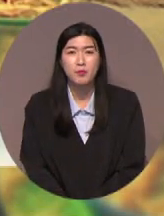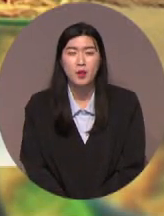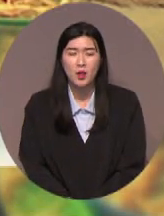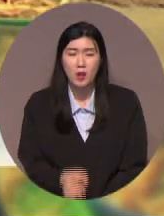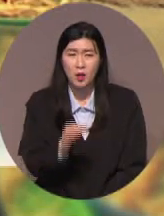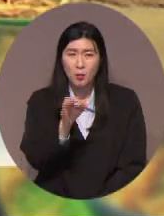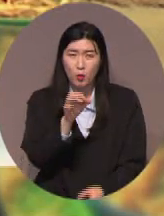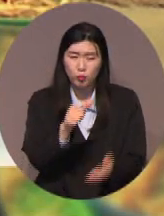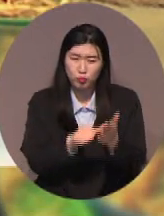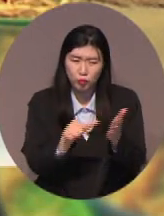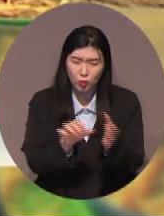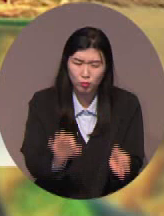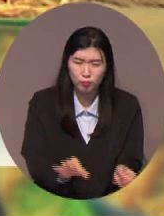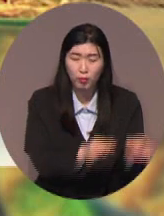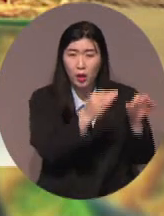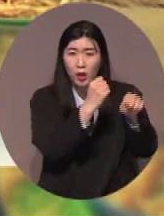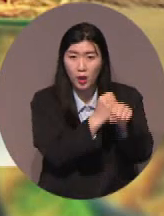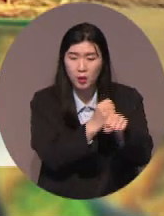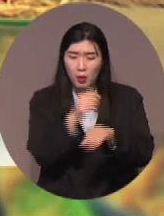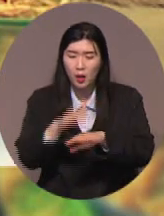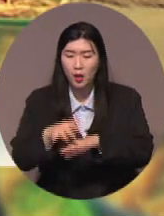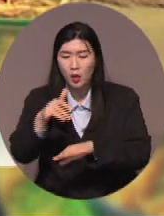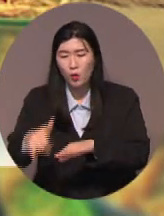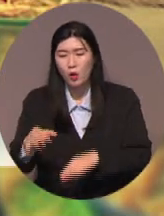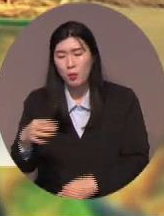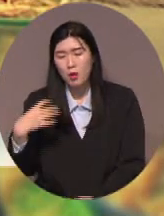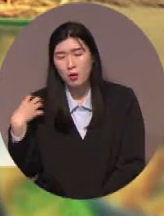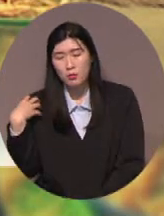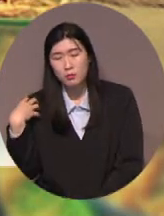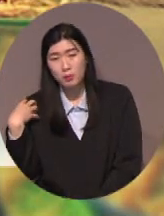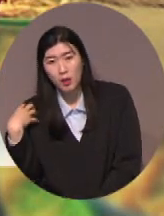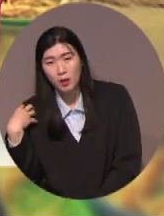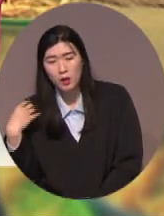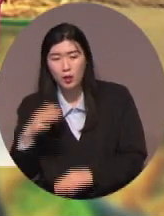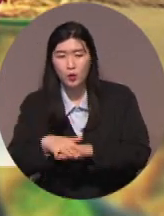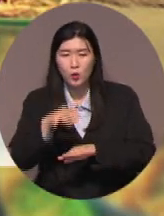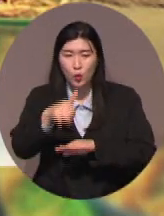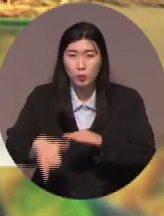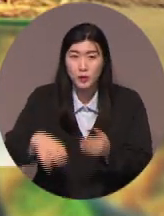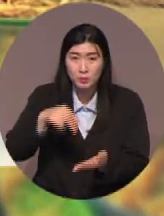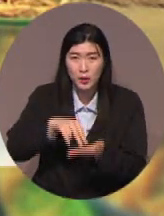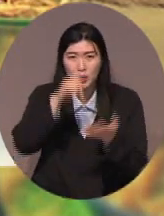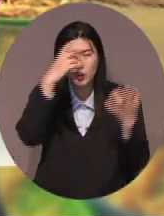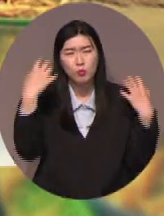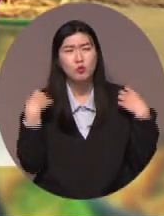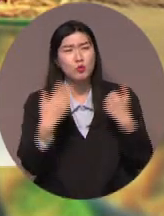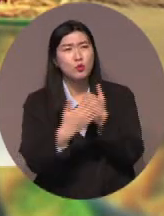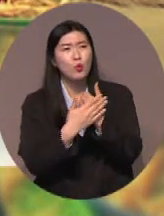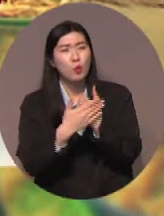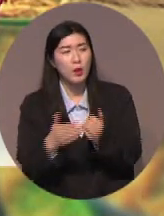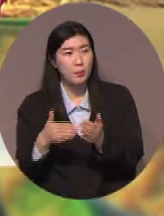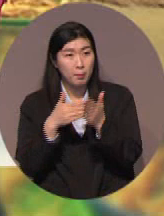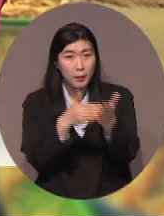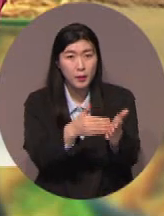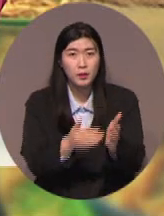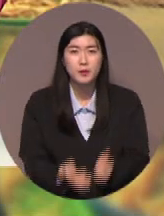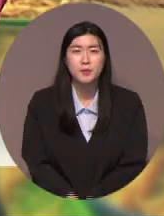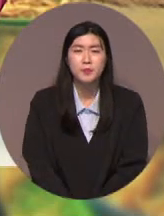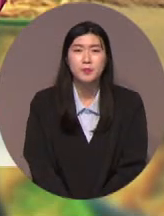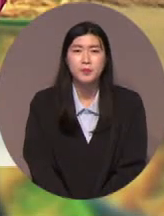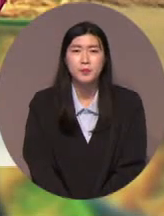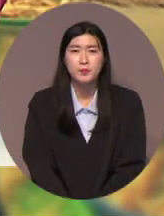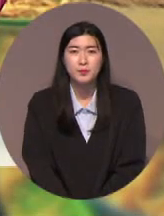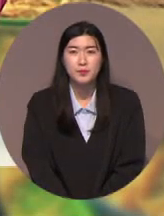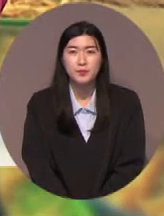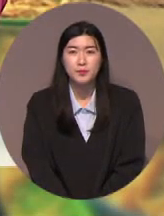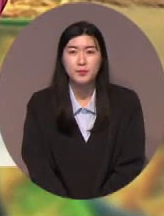생산비는 폭등해 농가들의 어려움이 가중되는 가운데 농민들은 정부의 적극적 대책 마련을 촉구하고 나섰습니다.